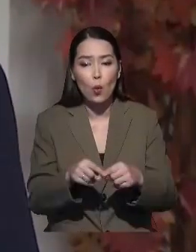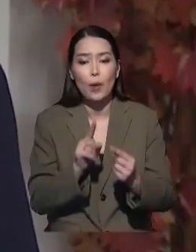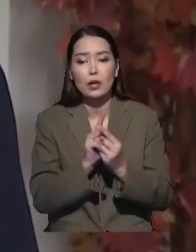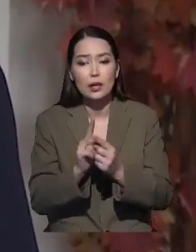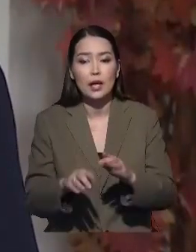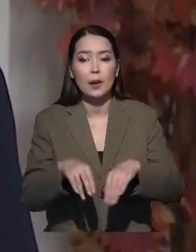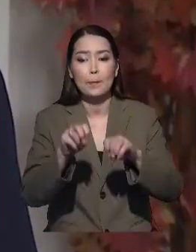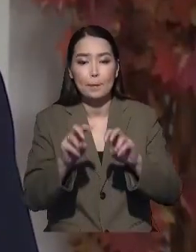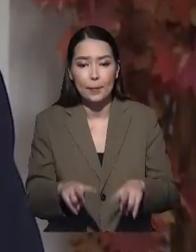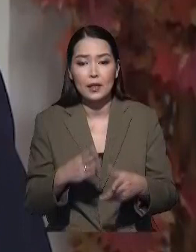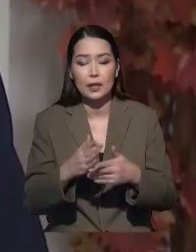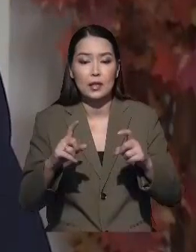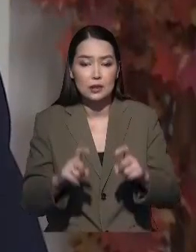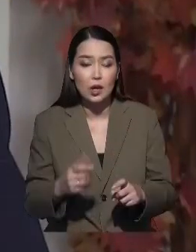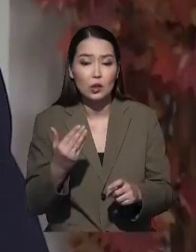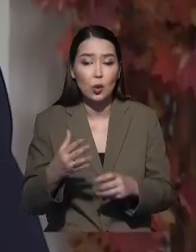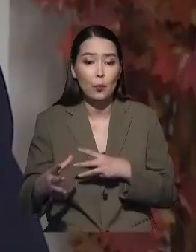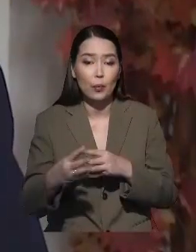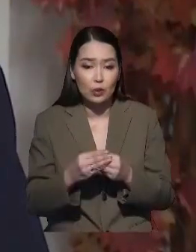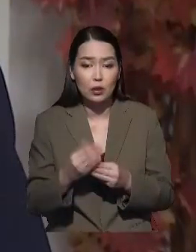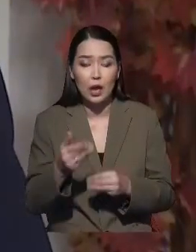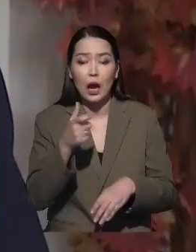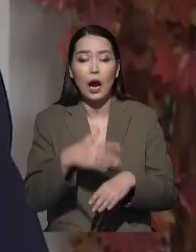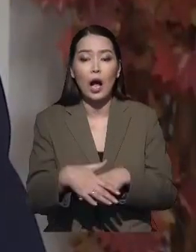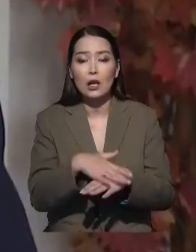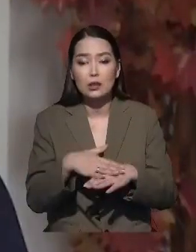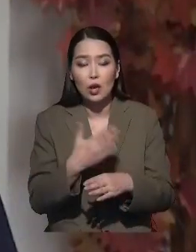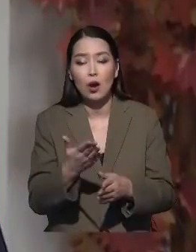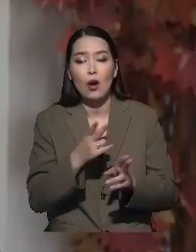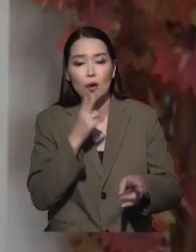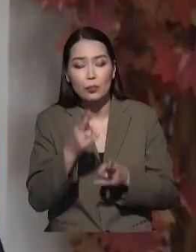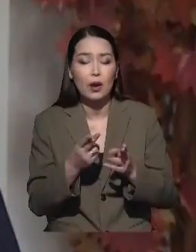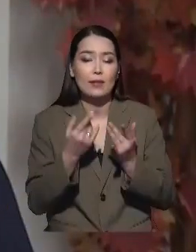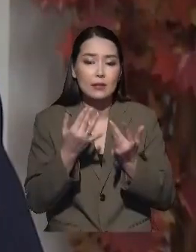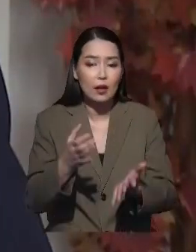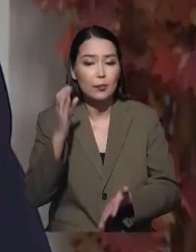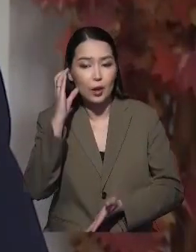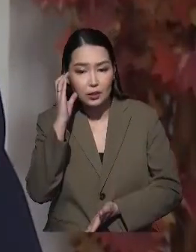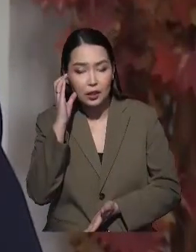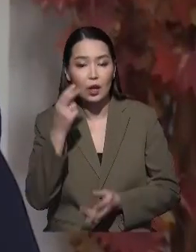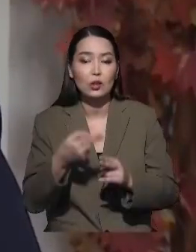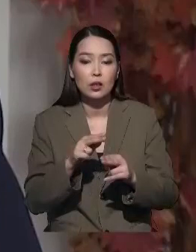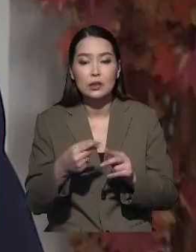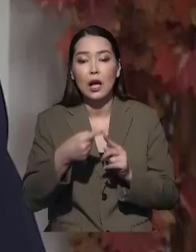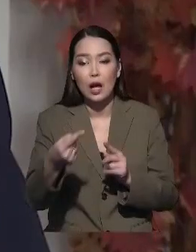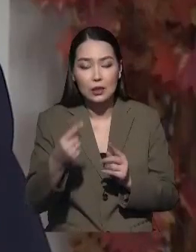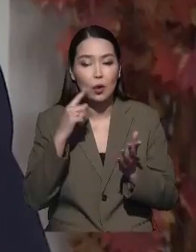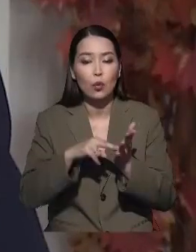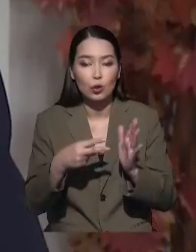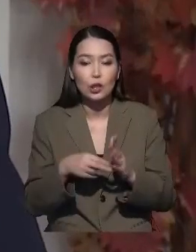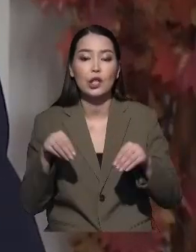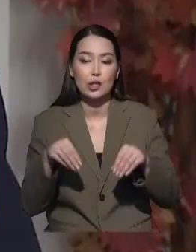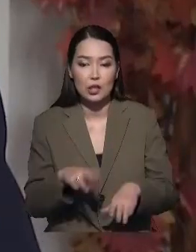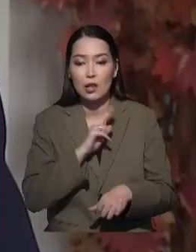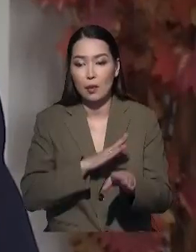мамандар келіп отыр. Сол кісілермен бірге осы халықтың өтініштерін, талап-тілектерін тыңдап, оның алдағы уақытта оңтайлы шешуіне жұмыс